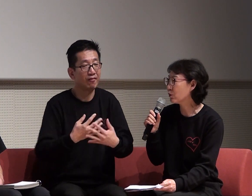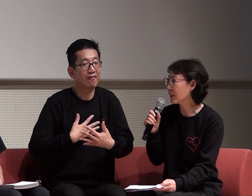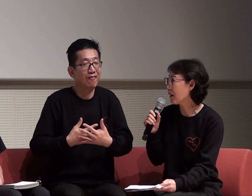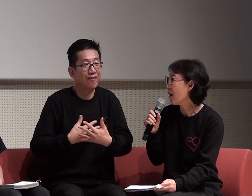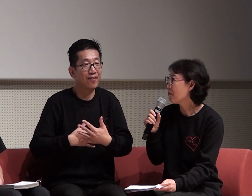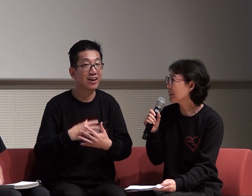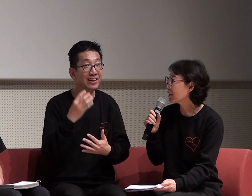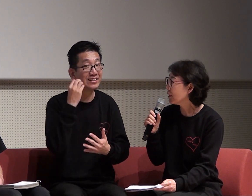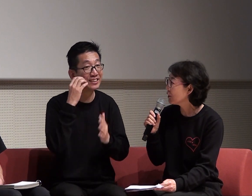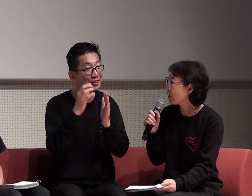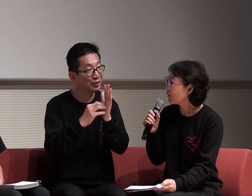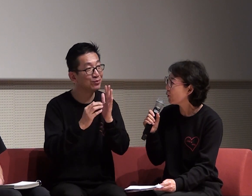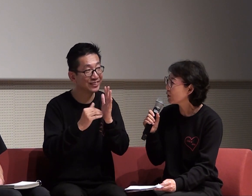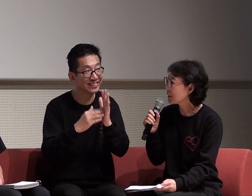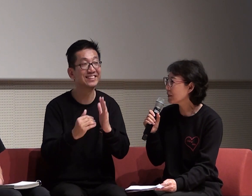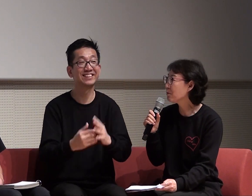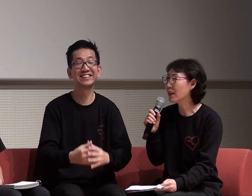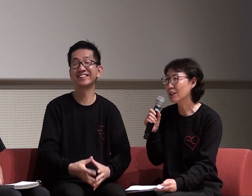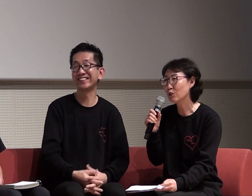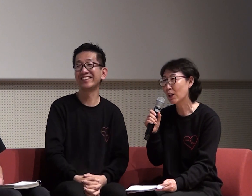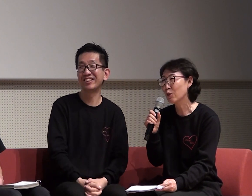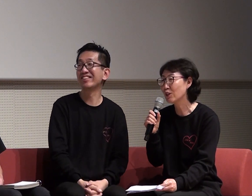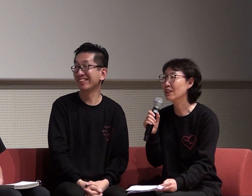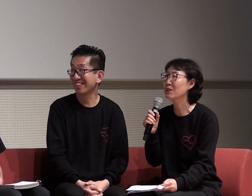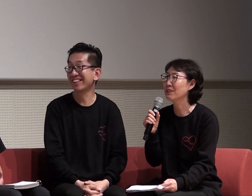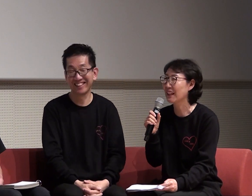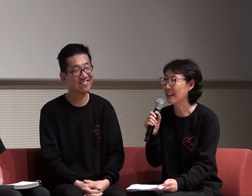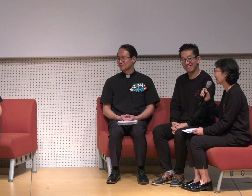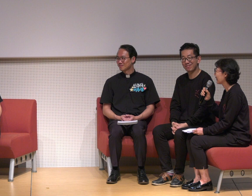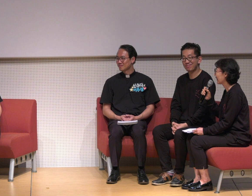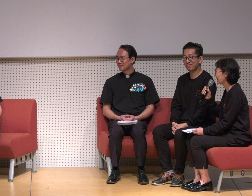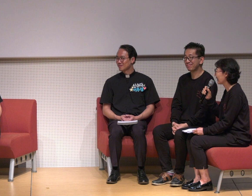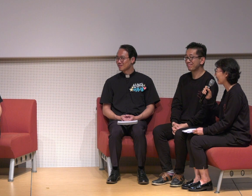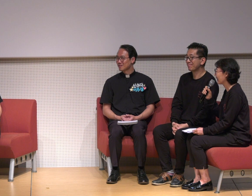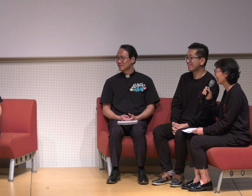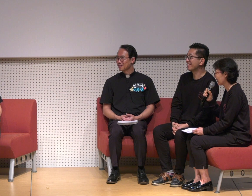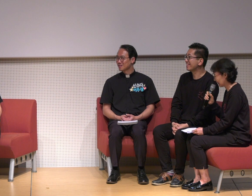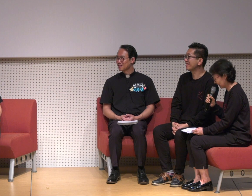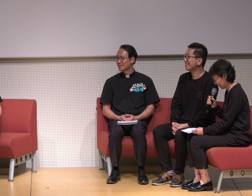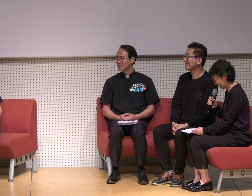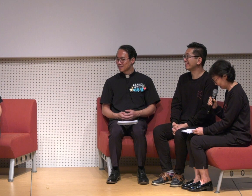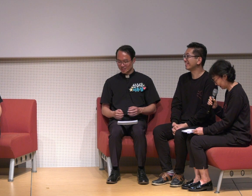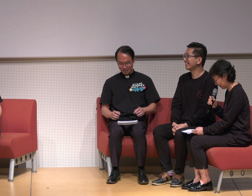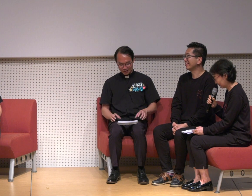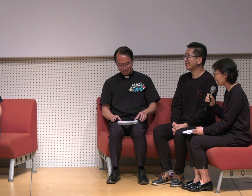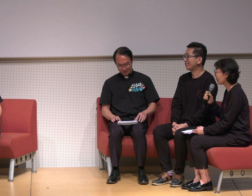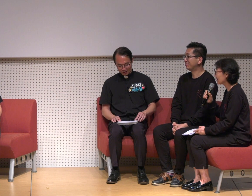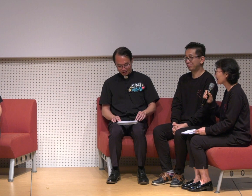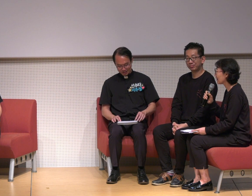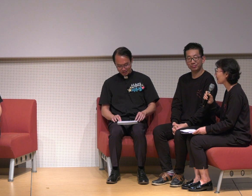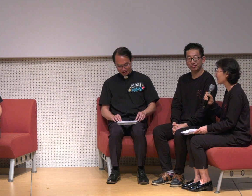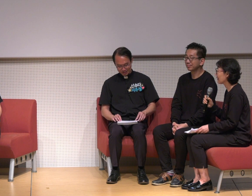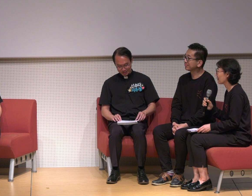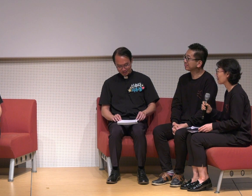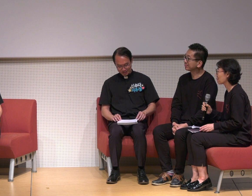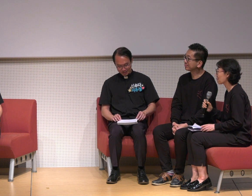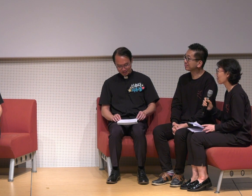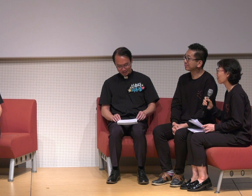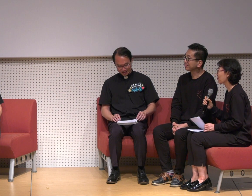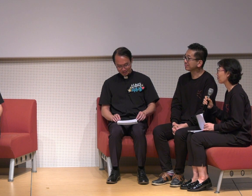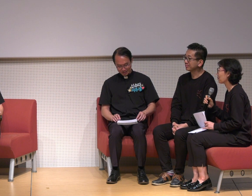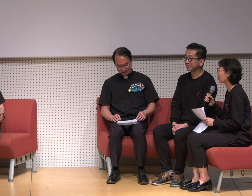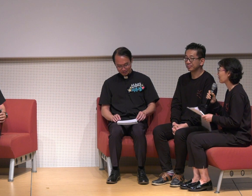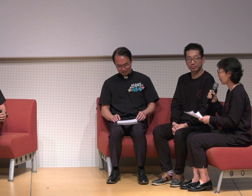여기 와서 보니까 많이 떨리기도 하고 신비하기도 하고 그렇습니다. 네. 그래서 하나 더 추가로